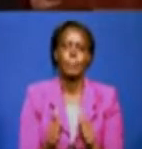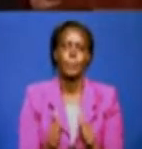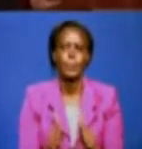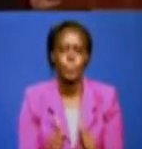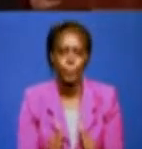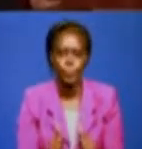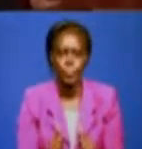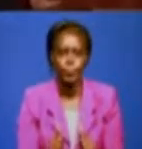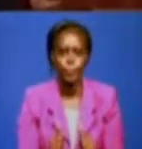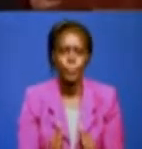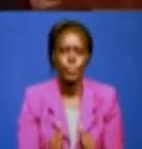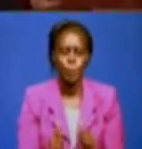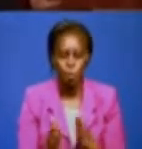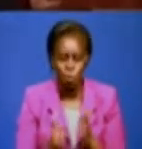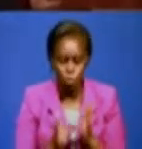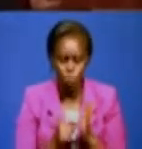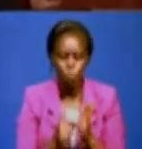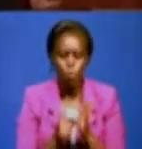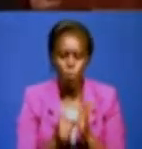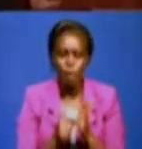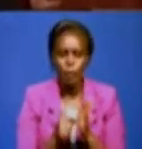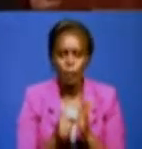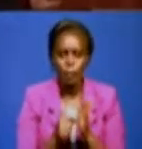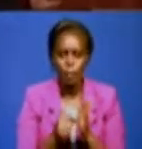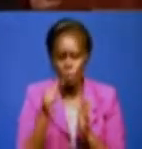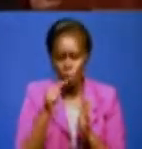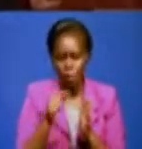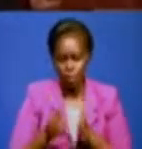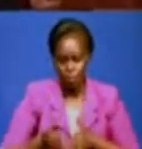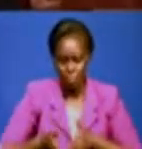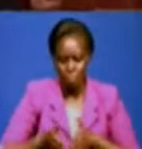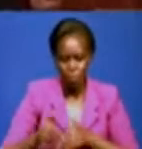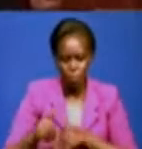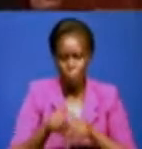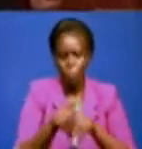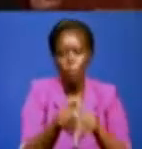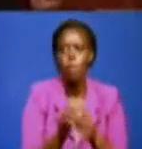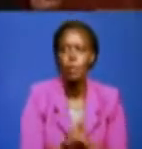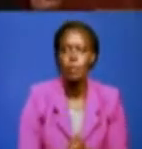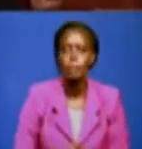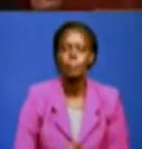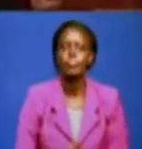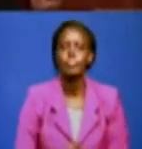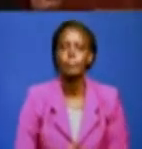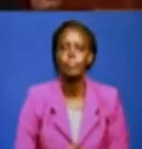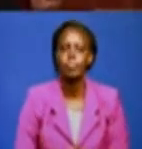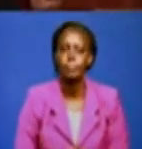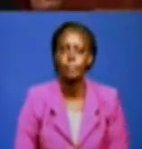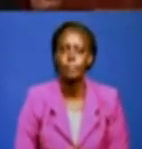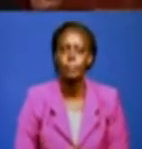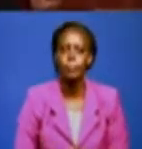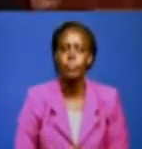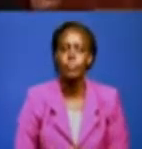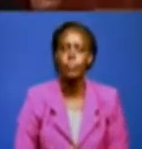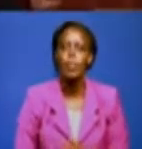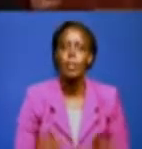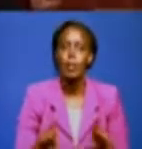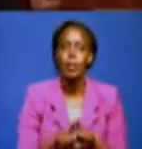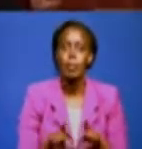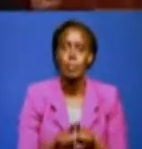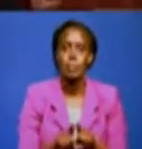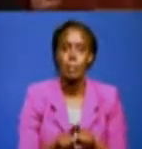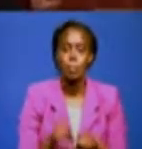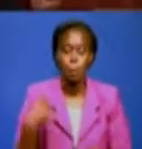na kutupatia mwelekeo wa kisawasawa. Bwana speaker, vile vile tunaona kwamba tumekuwa hapa ndani ya hili